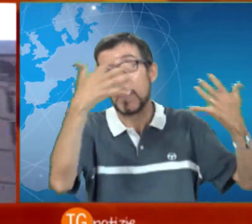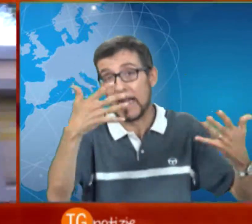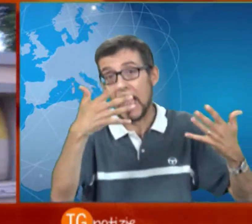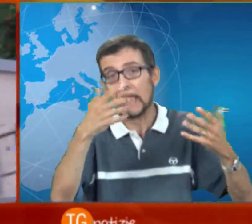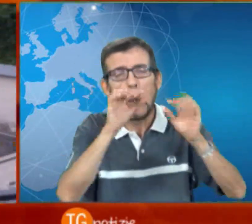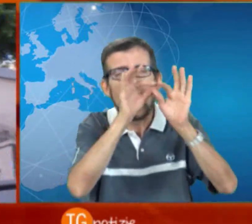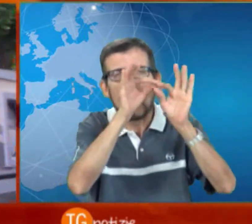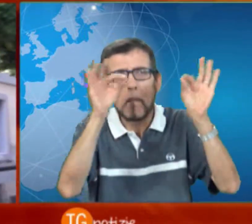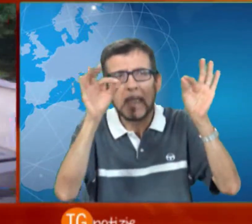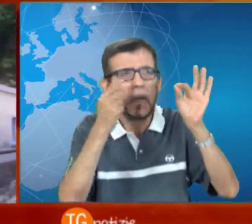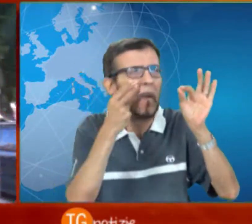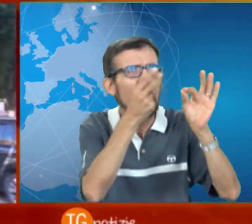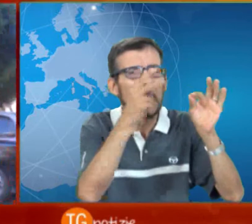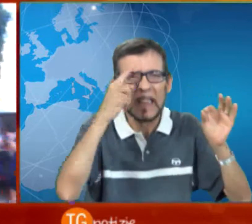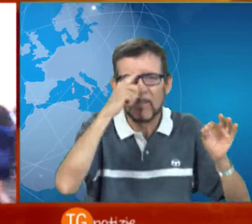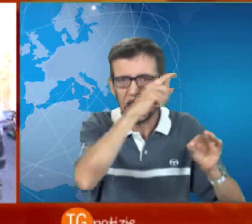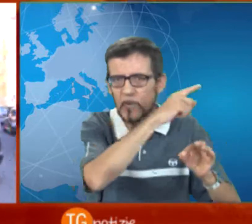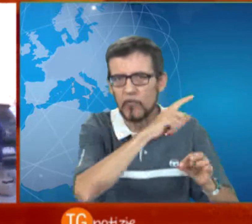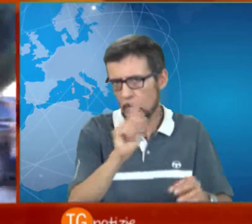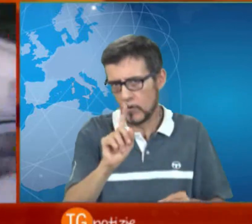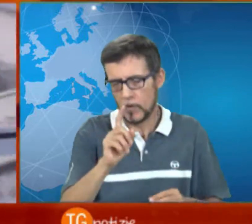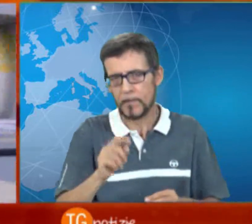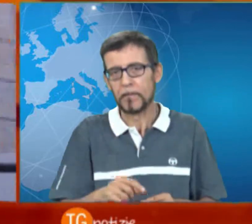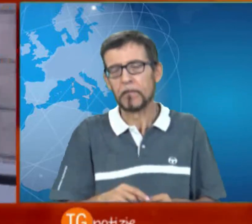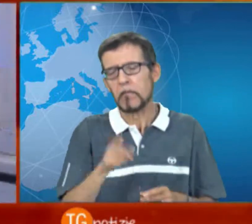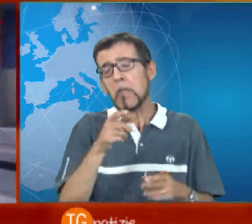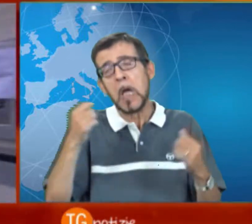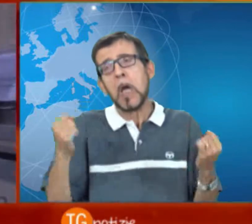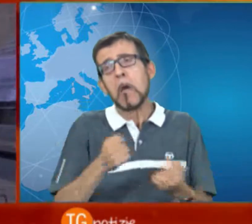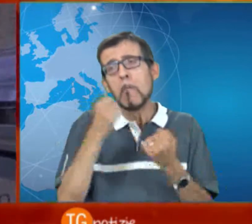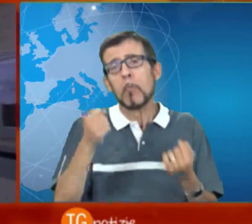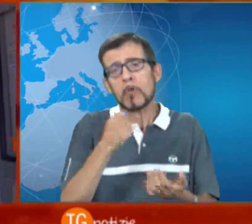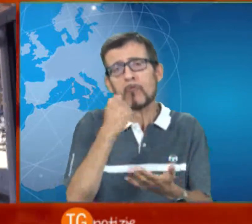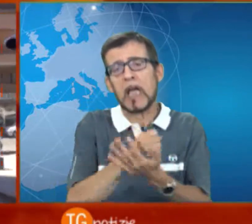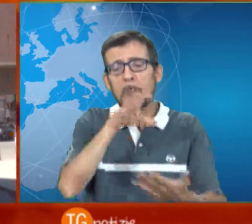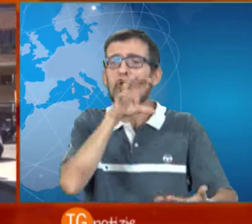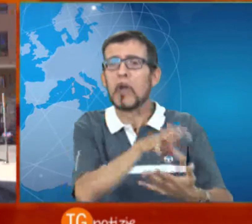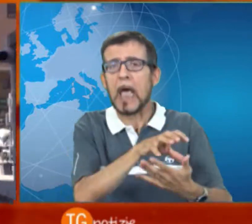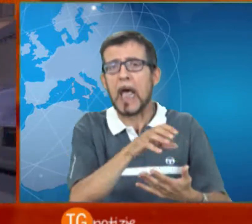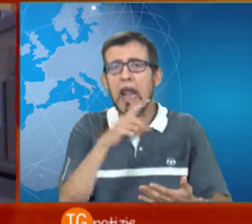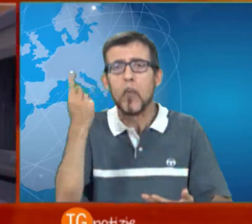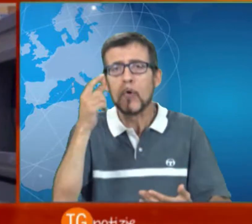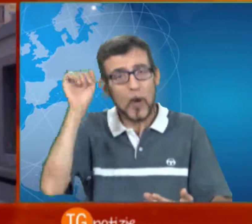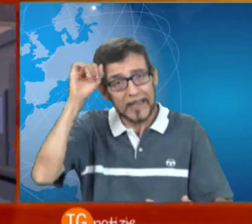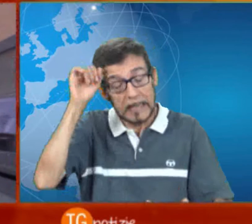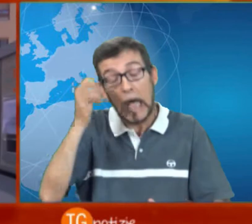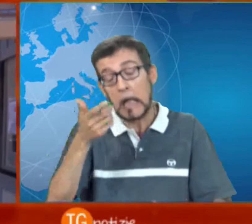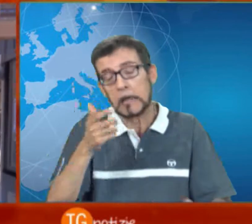ma ritengo di sì, anche con una pubblicità sull'Unione dovremmo risolvere la